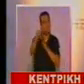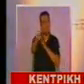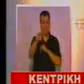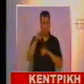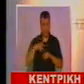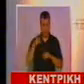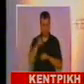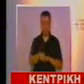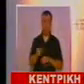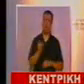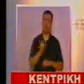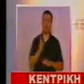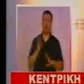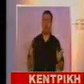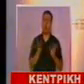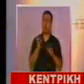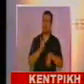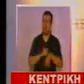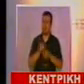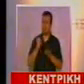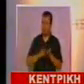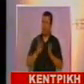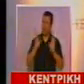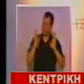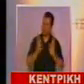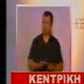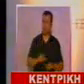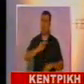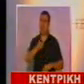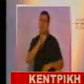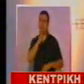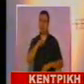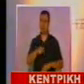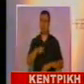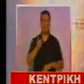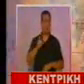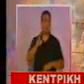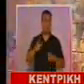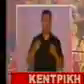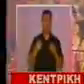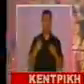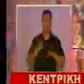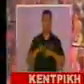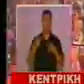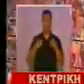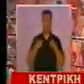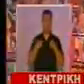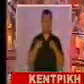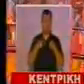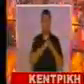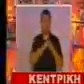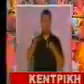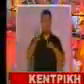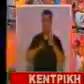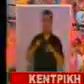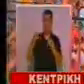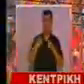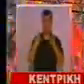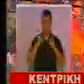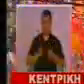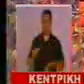αντιπολίτευση όσος χρόνος απαιτείται. Και αν θέλετε, δεν εξαρτάται από εμάς αυτό αποκλειστικά. Θα είμαστε